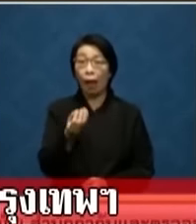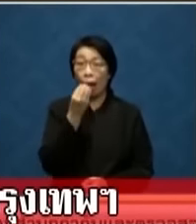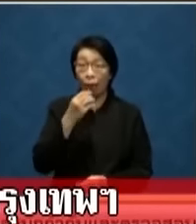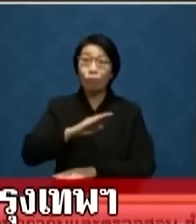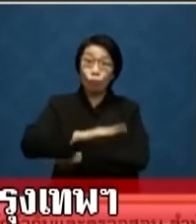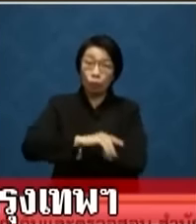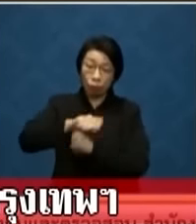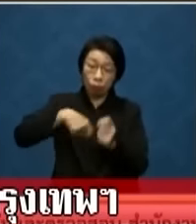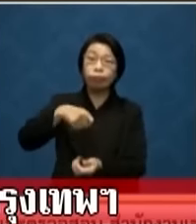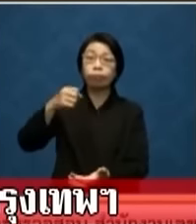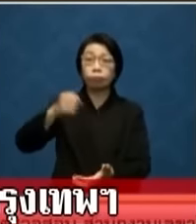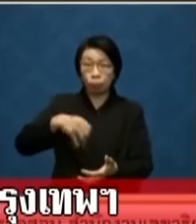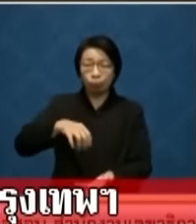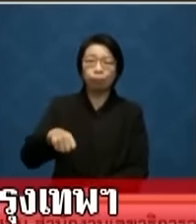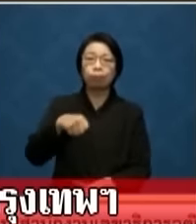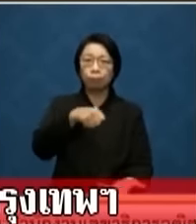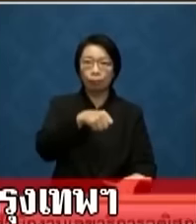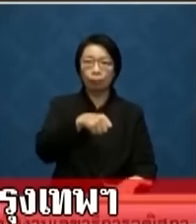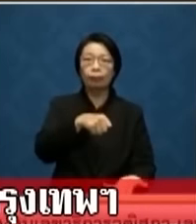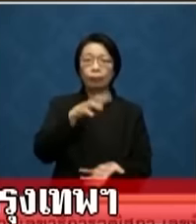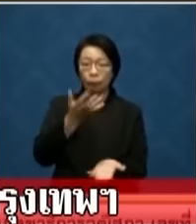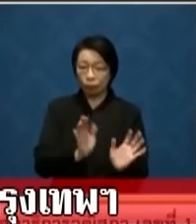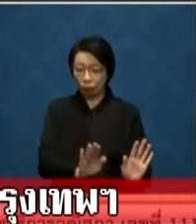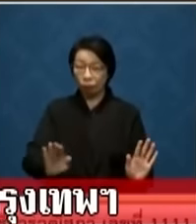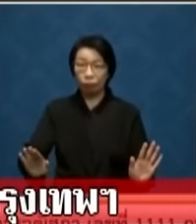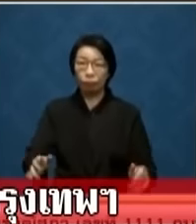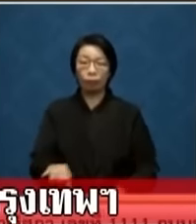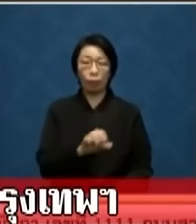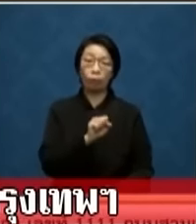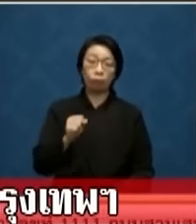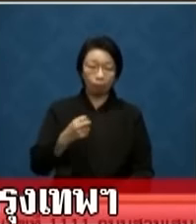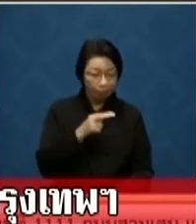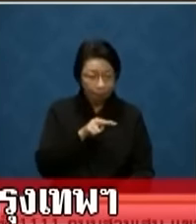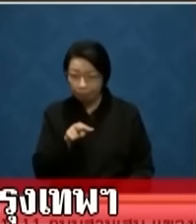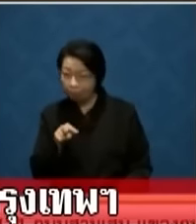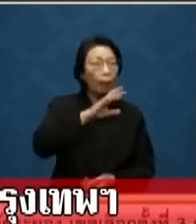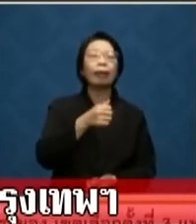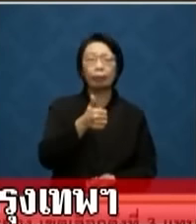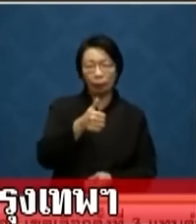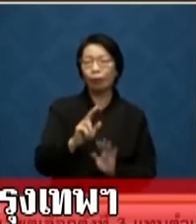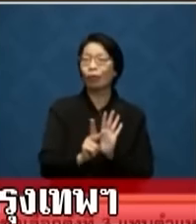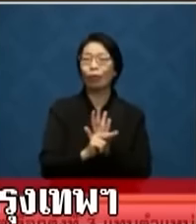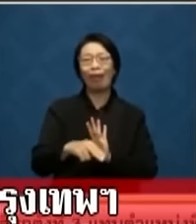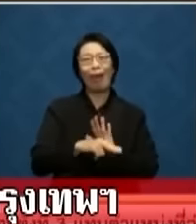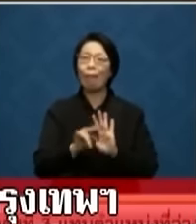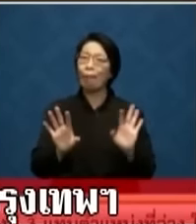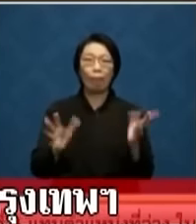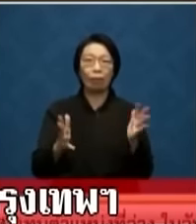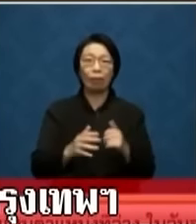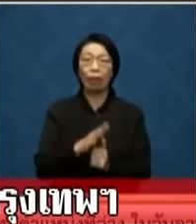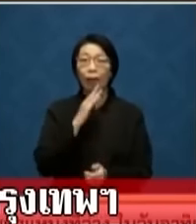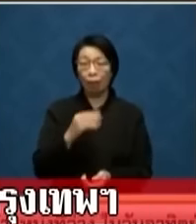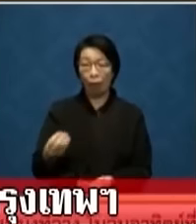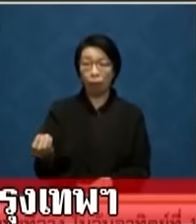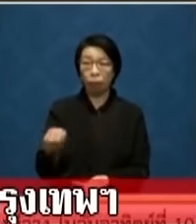ต่างๆมันไม่ทันการค่ะท่านประธานสภาบอกว่าเอาไปบริจาคมันก็เน่าเสียรับประทานกันไม่ทันไม่มี